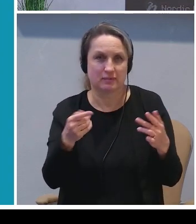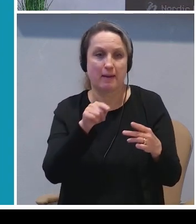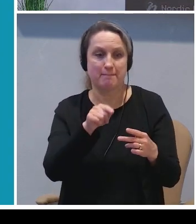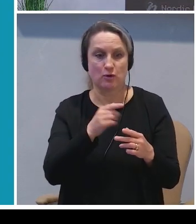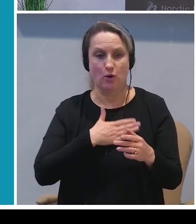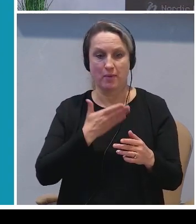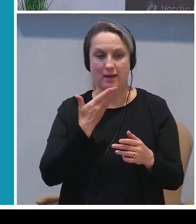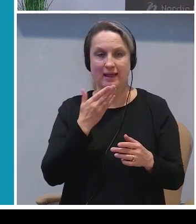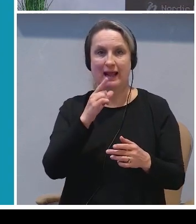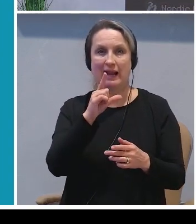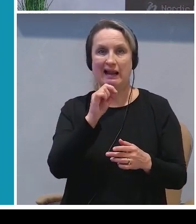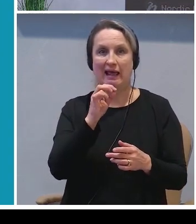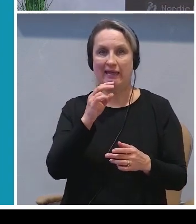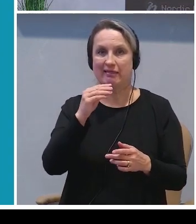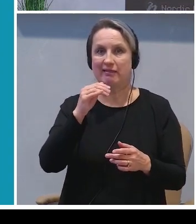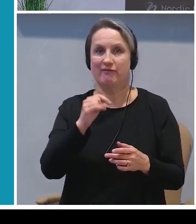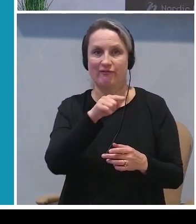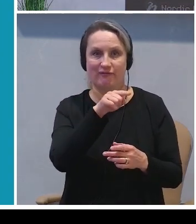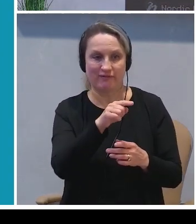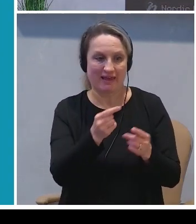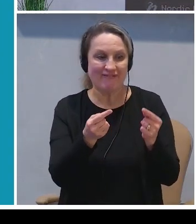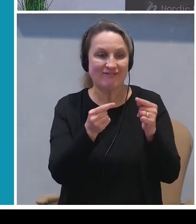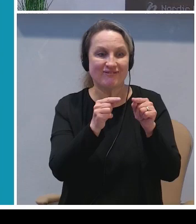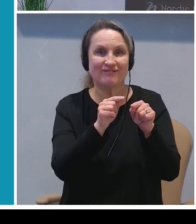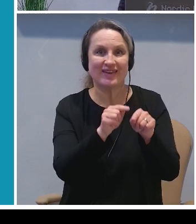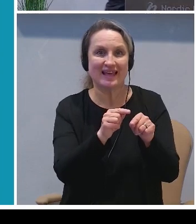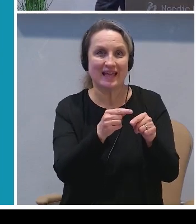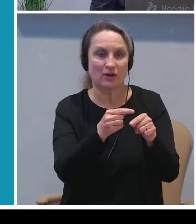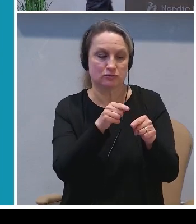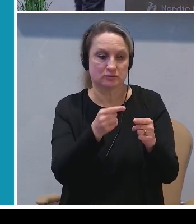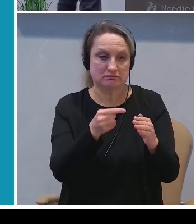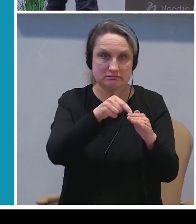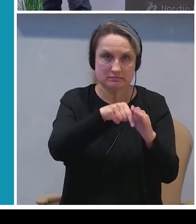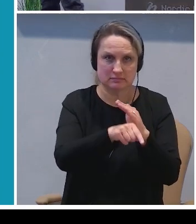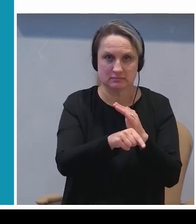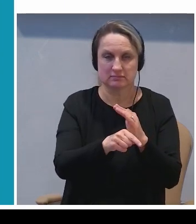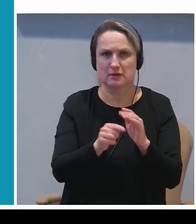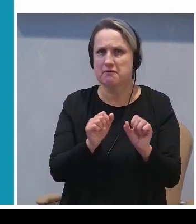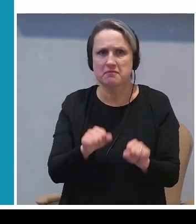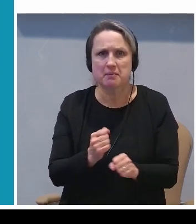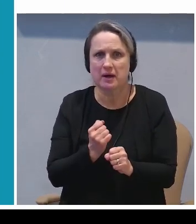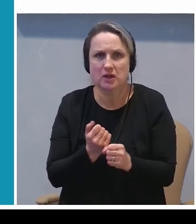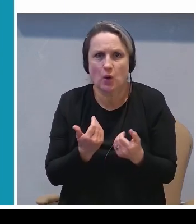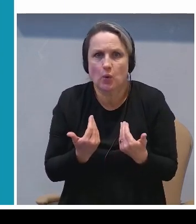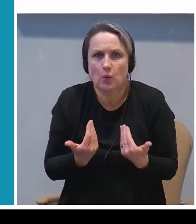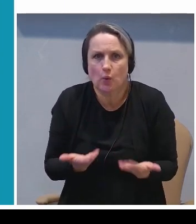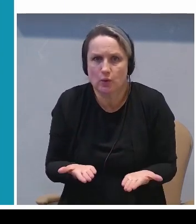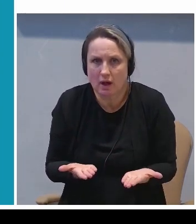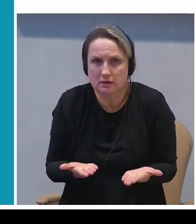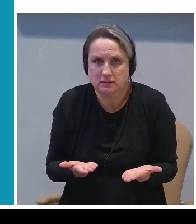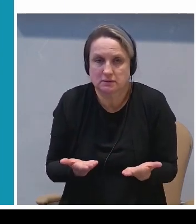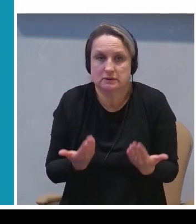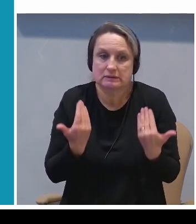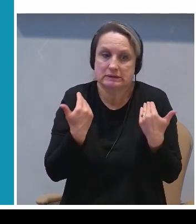peamiselt do it in two ways. We lentiviirusvektoreid. can do it ex vivo or in Seda on vivo. võimalik When we teha do it kahel in viisil, vivo, kas we ex vivo directly või in inject vivo.